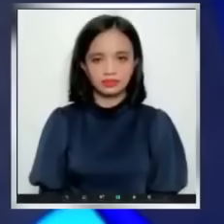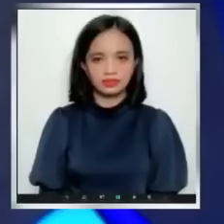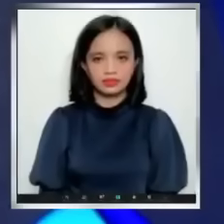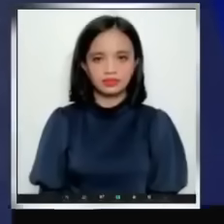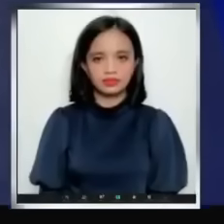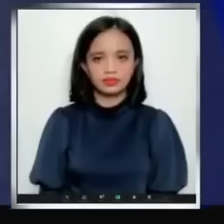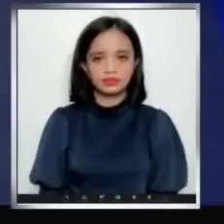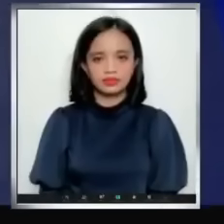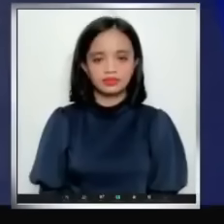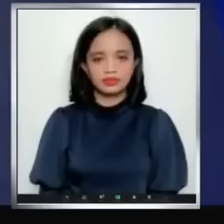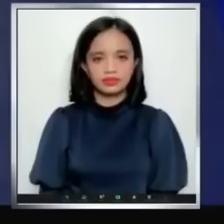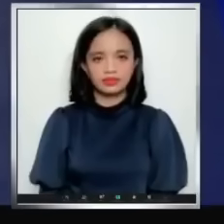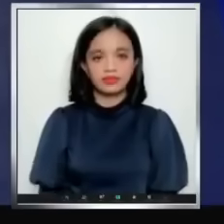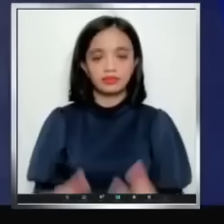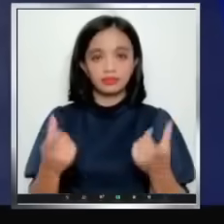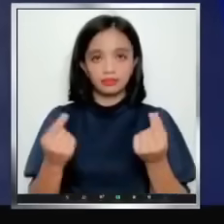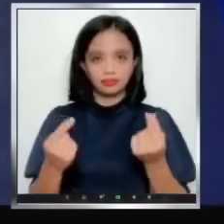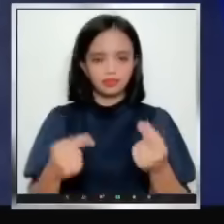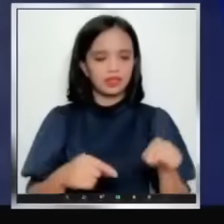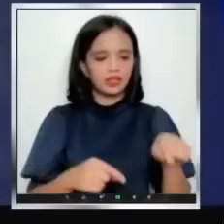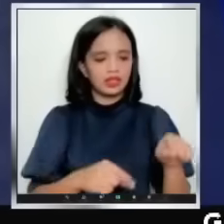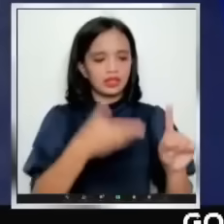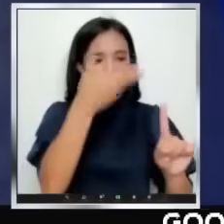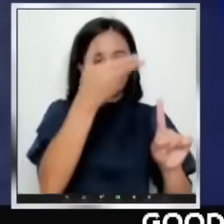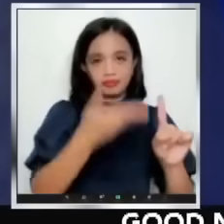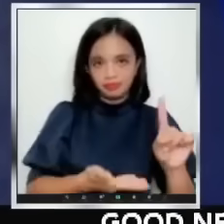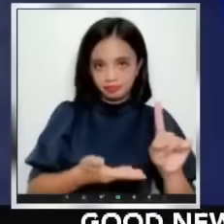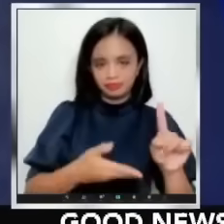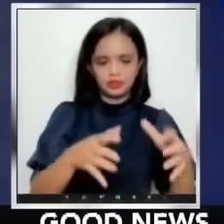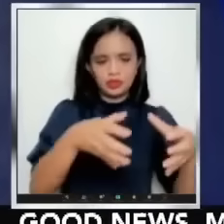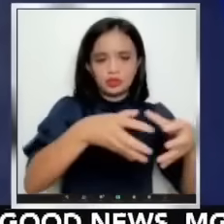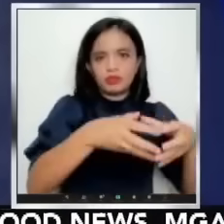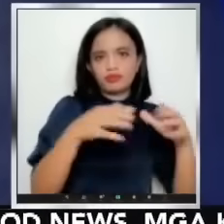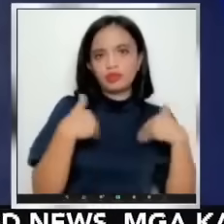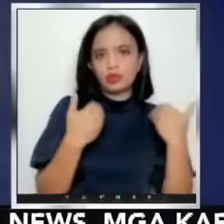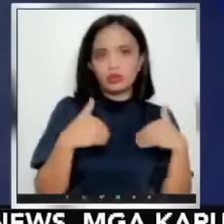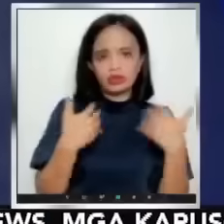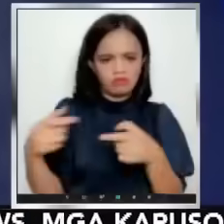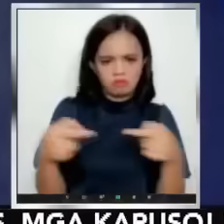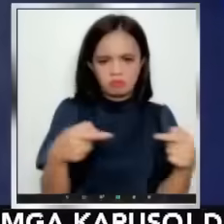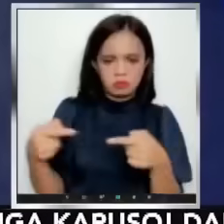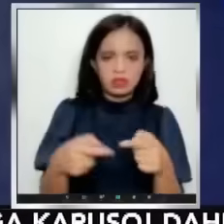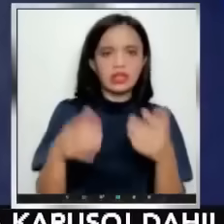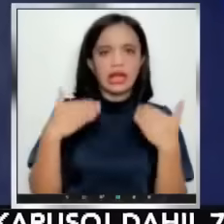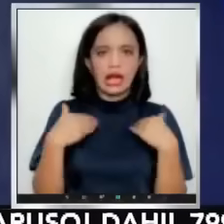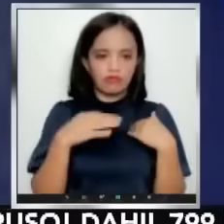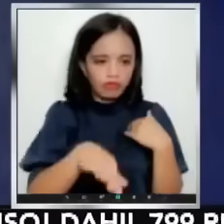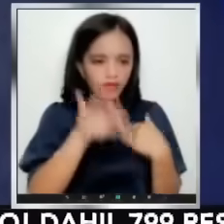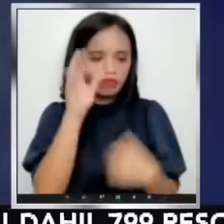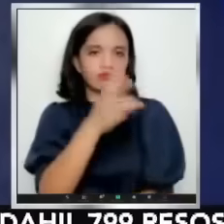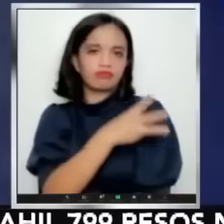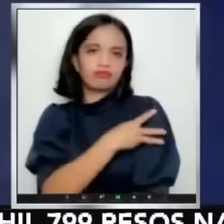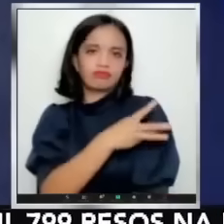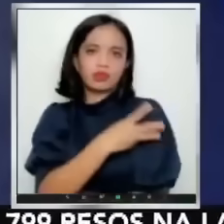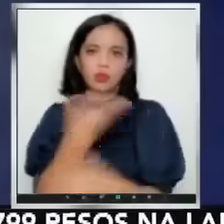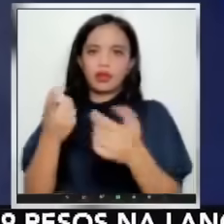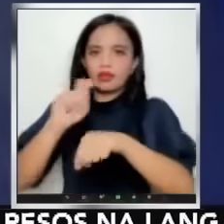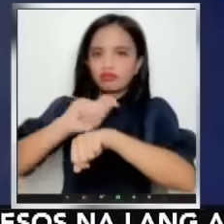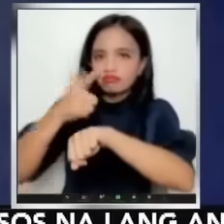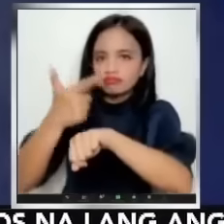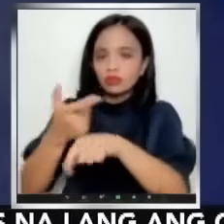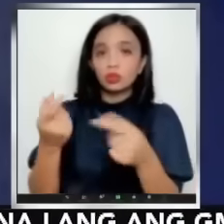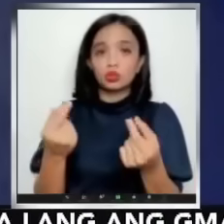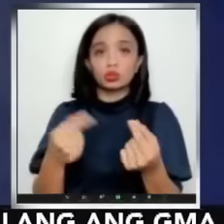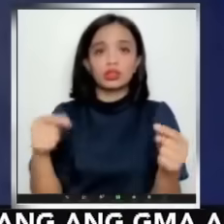Nanggulo umano at nahulihan pa ng marijuana ang sinitang grupo ng kabataan at skateboarders sa Taguig. Sa hiwalay na insidente, nakipagsuntukan pa raw ang